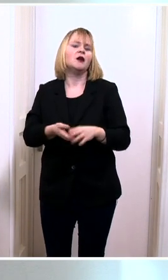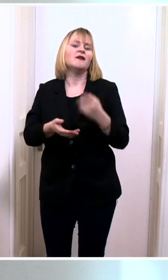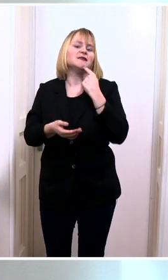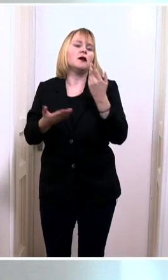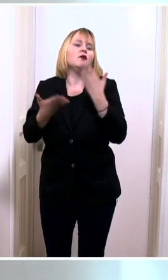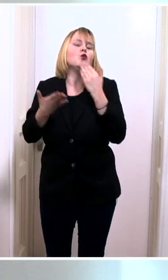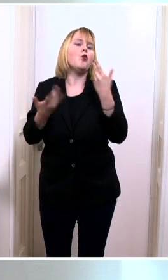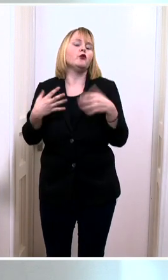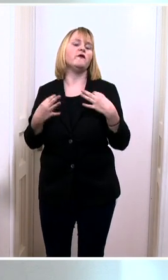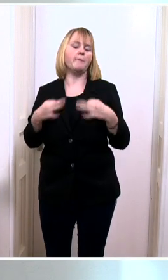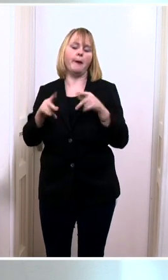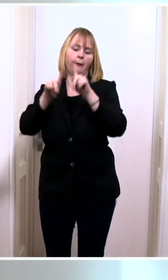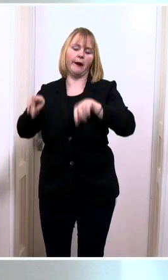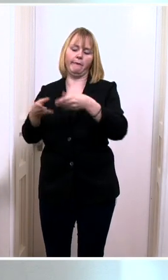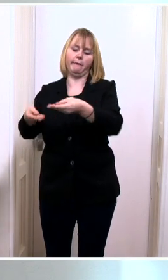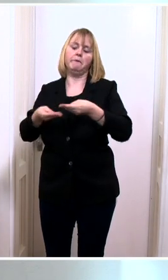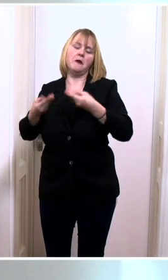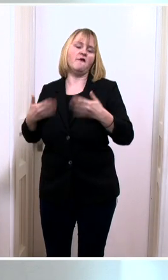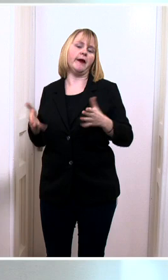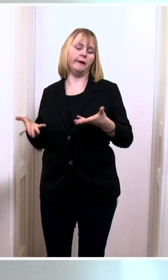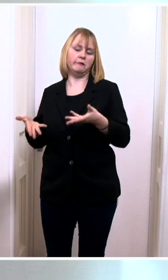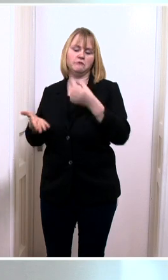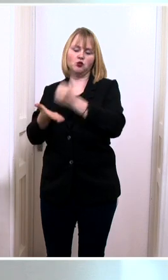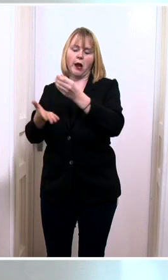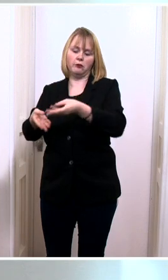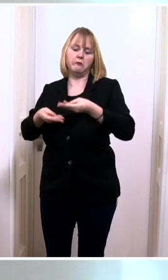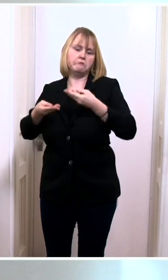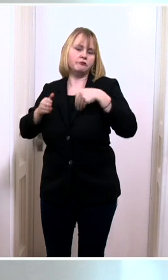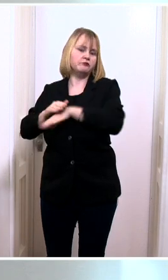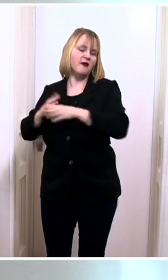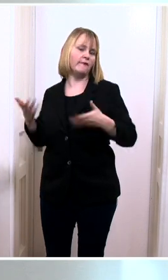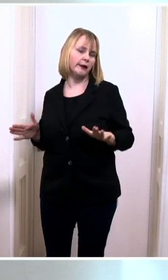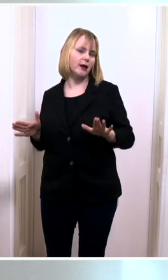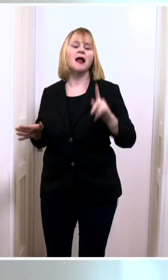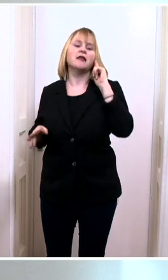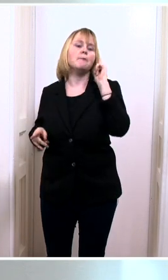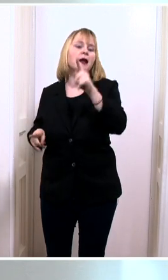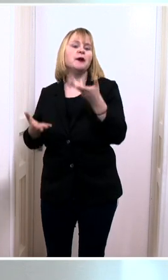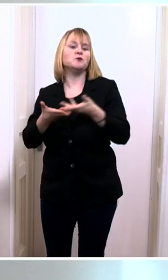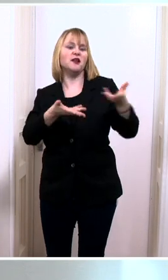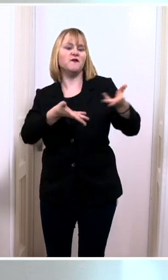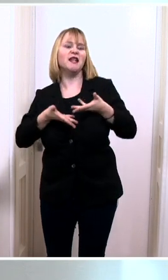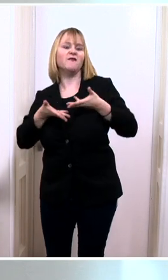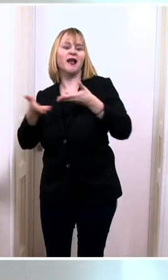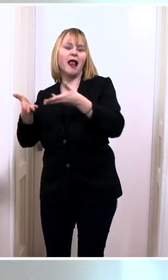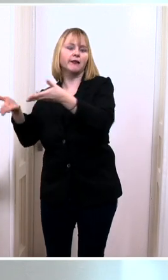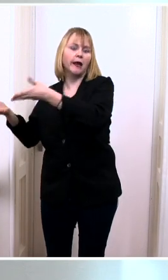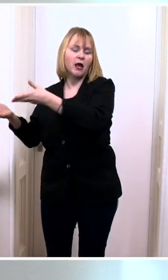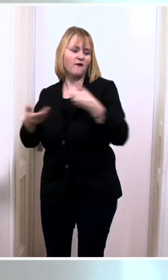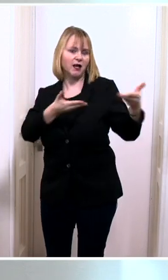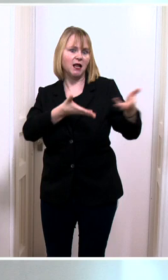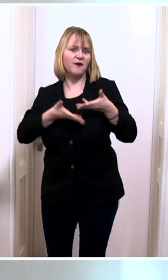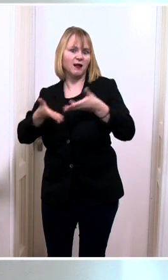wir, Papier, sondern es geht auch ganz konkret darum, zum Beispiel eine Lieferkette bei minus 75